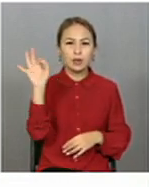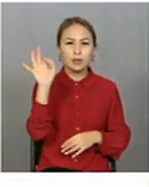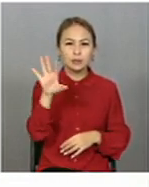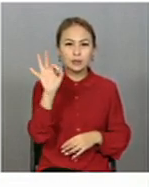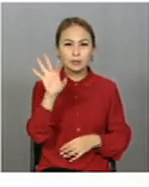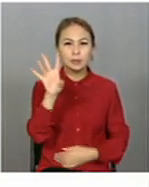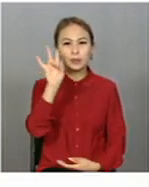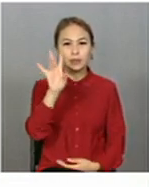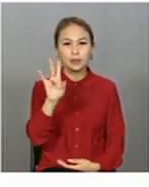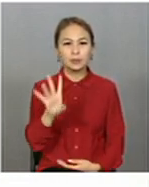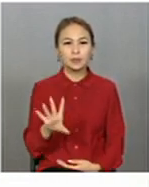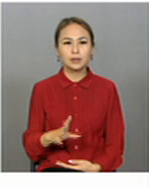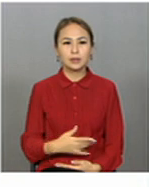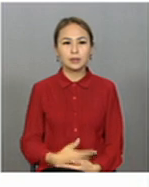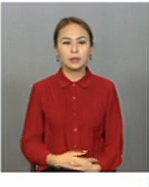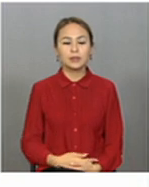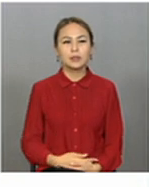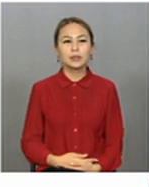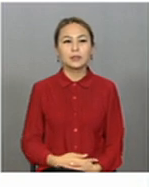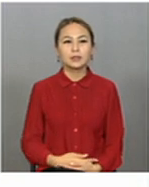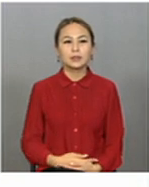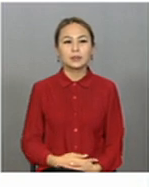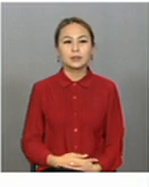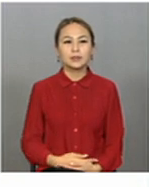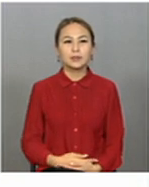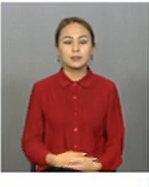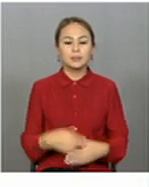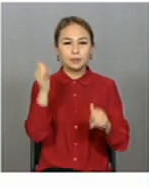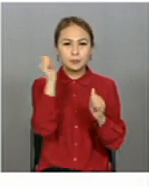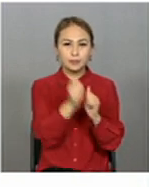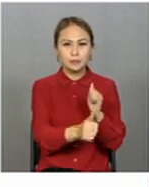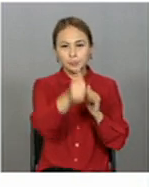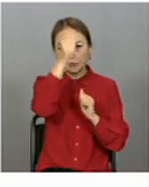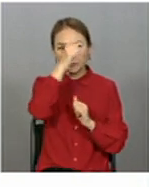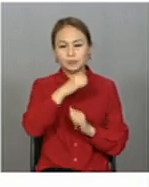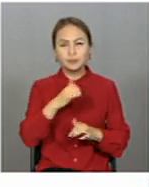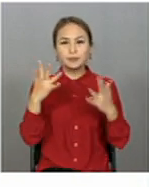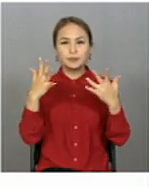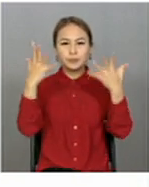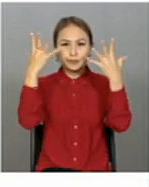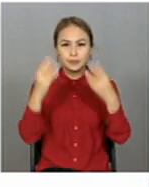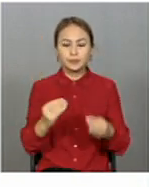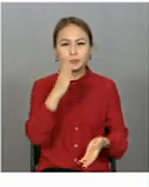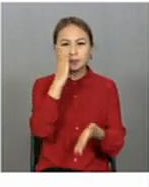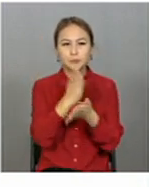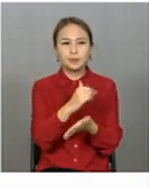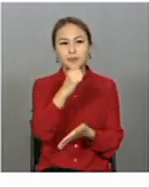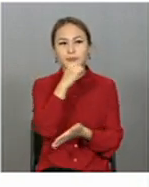қараша. Балалар, әр айда неше күн бар екен анықтайықшы?